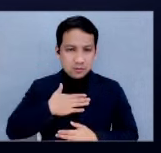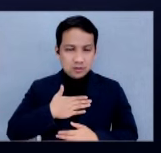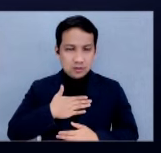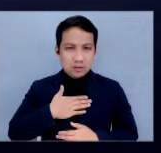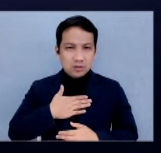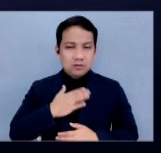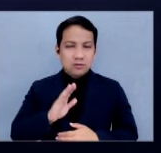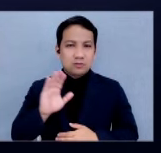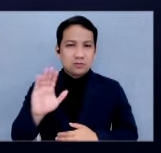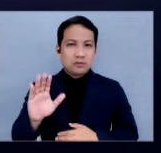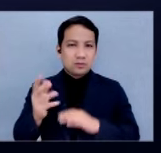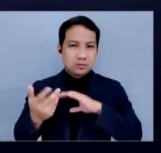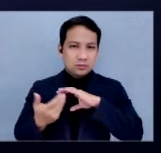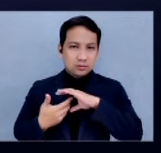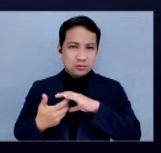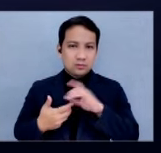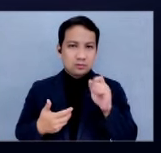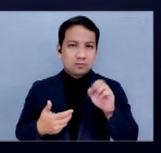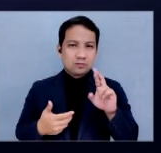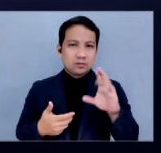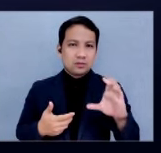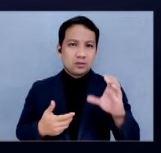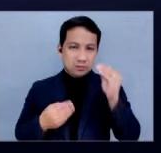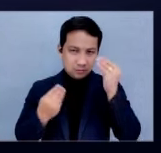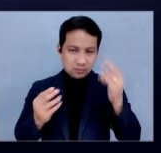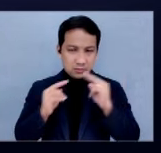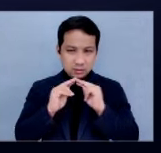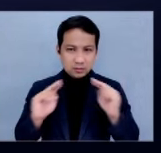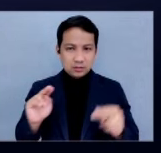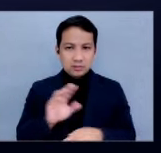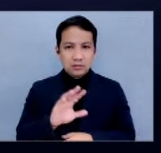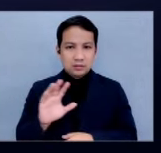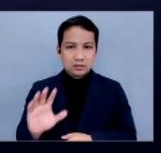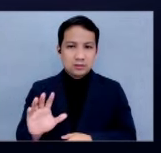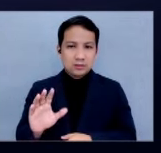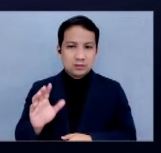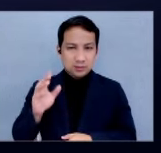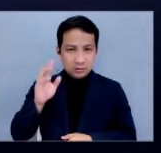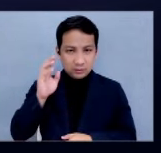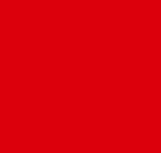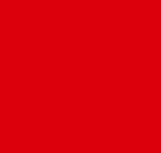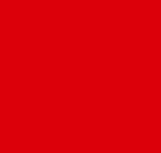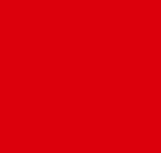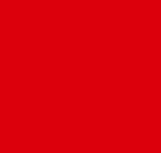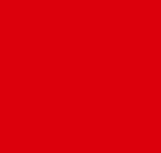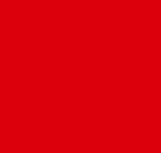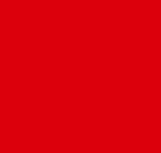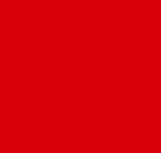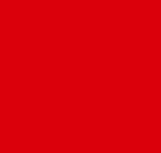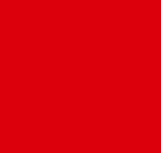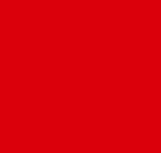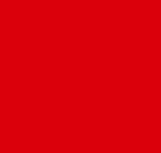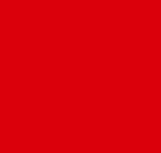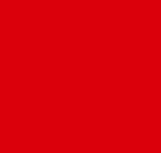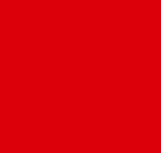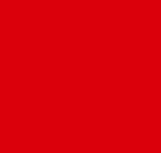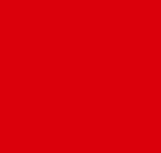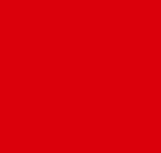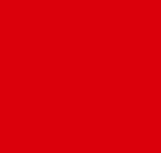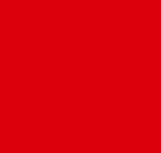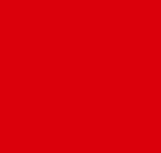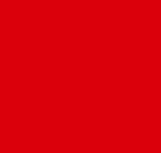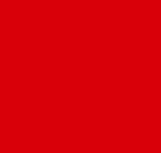mga customer ng LARC. Nagbabalita mula sa Frontline, Elaine Fulhencio, News 5. Mga kapatid, Ed Lingaw